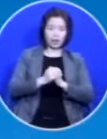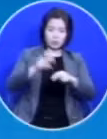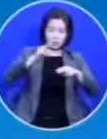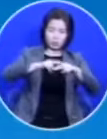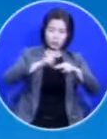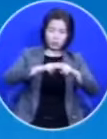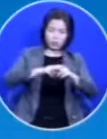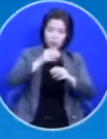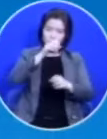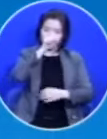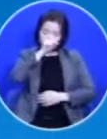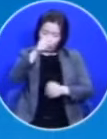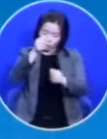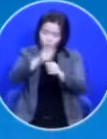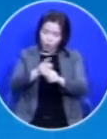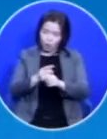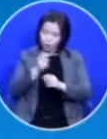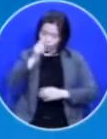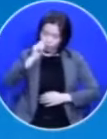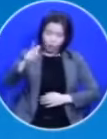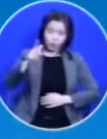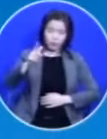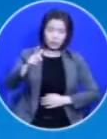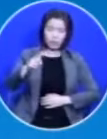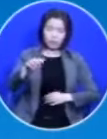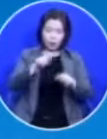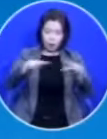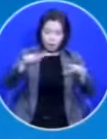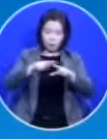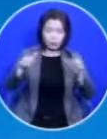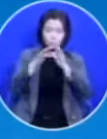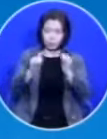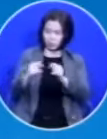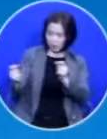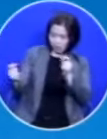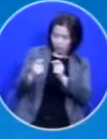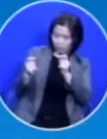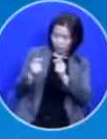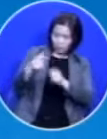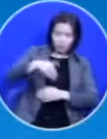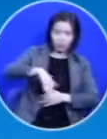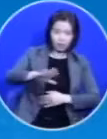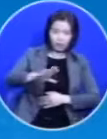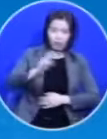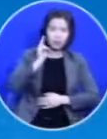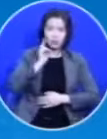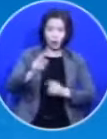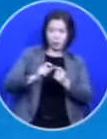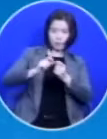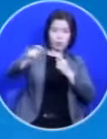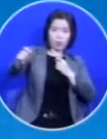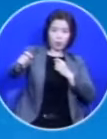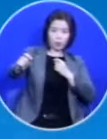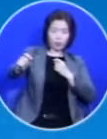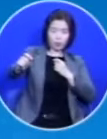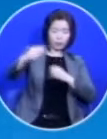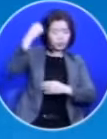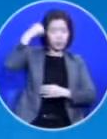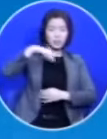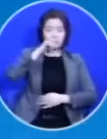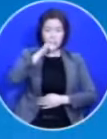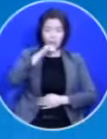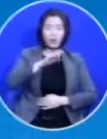성품도 아주 탁월해서 아 평범한 사람이 가까이 가기가 너무나 먼 당신이라면